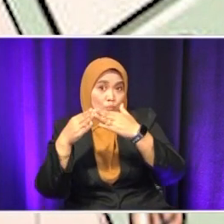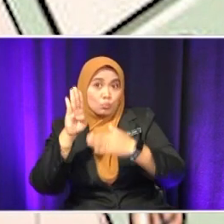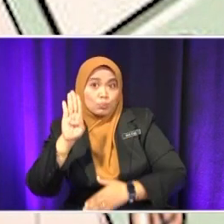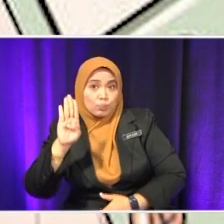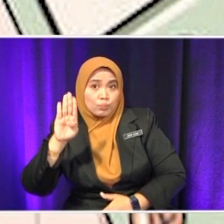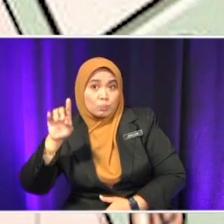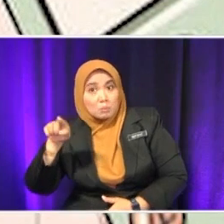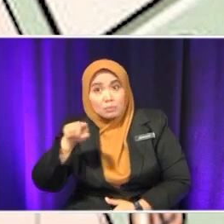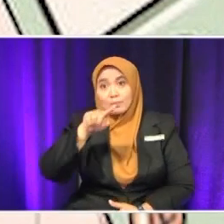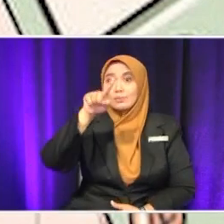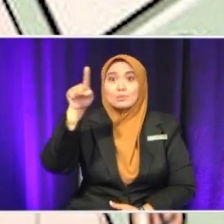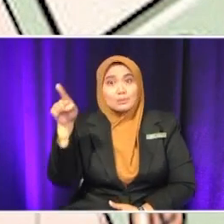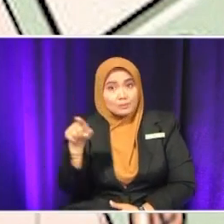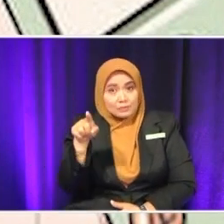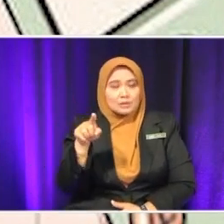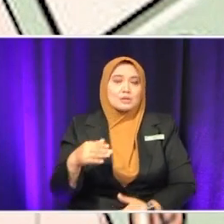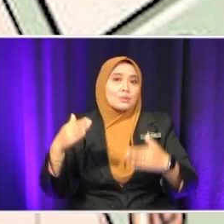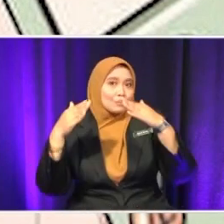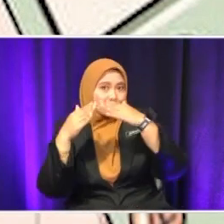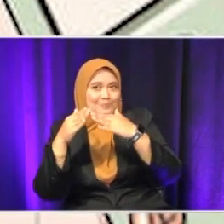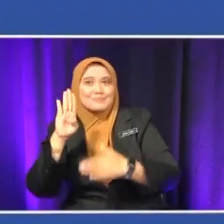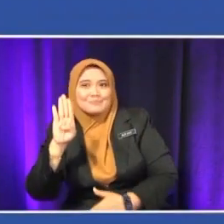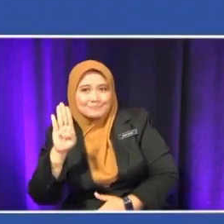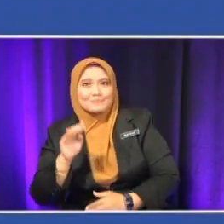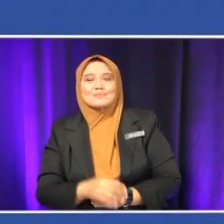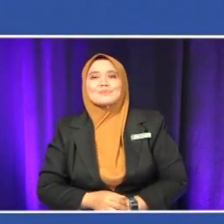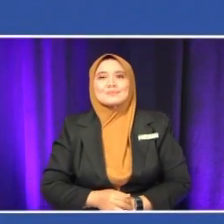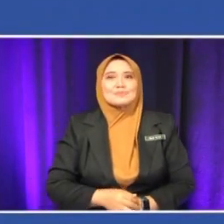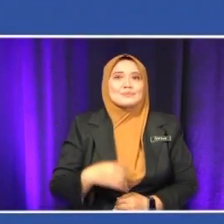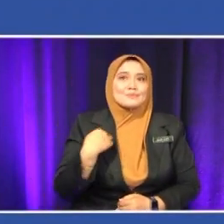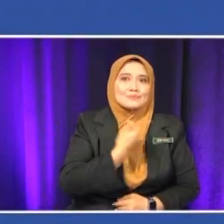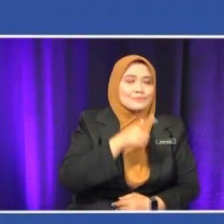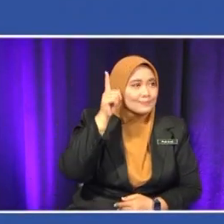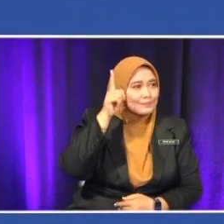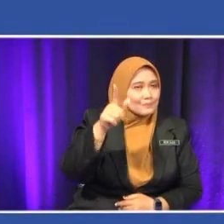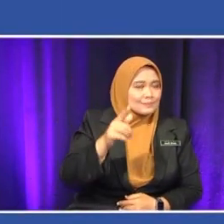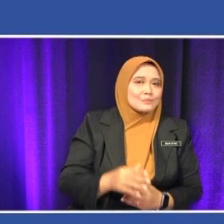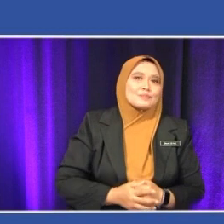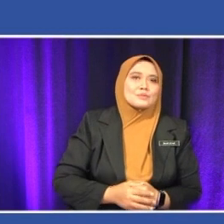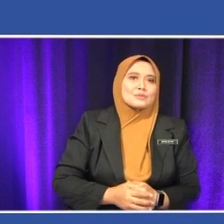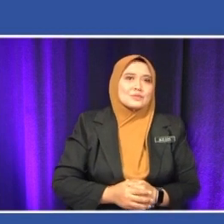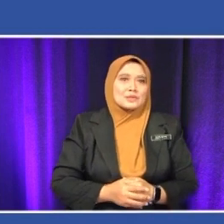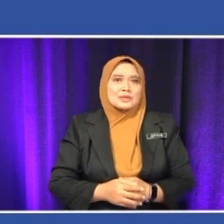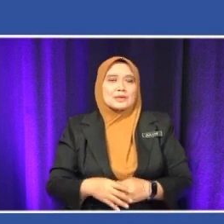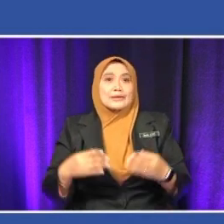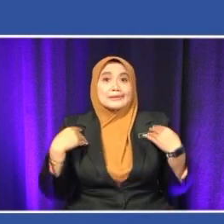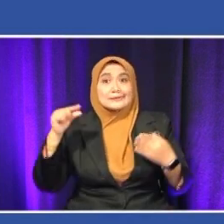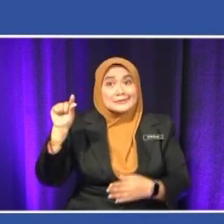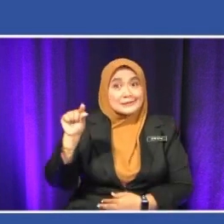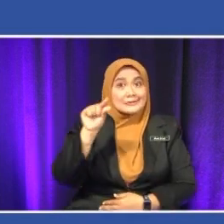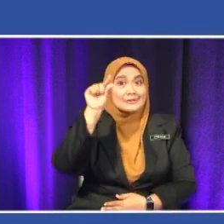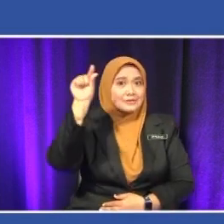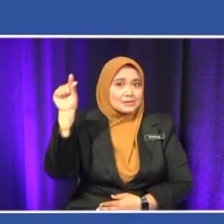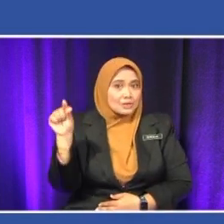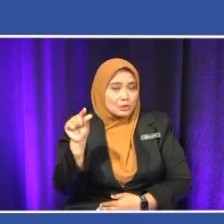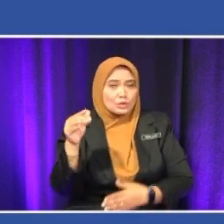sini bucu A dan C dihubungkan oleh berbilang tepi. Okey. Dan juga bucu B ada gelung, iaitu